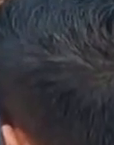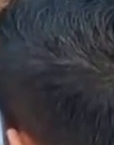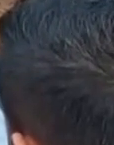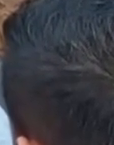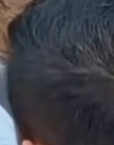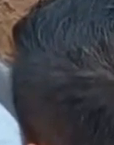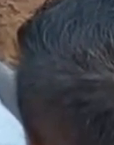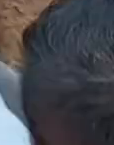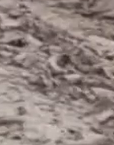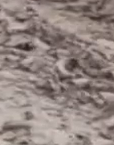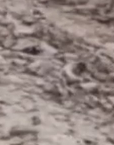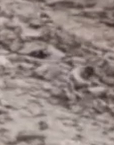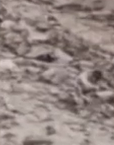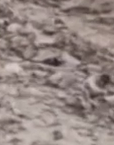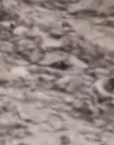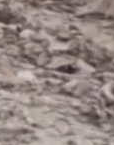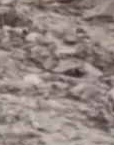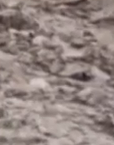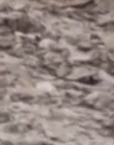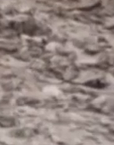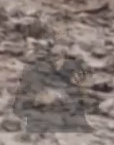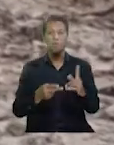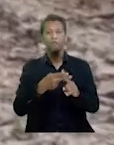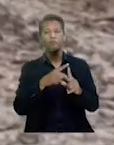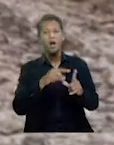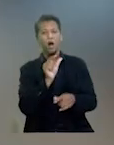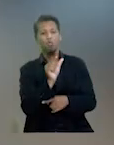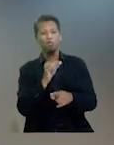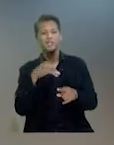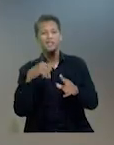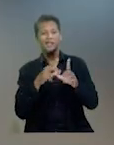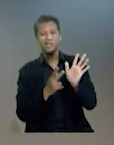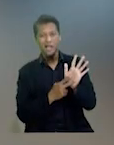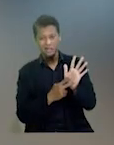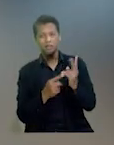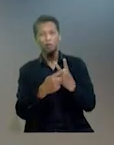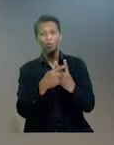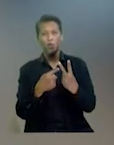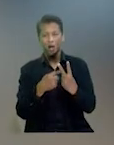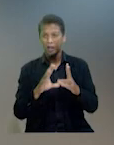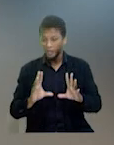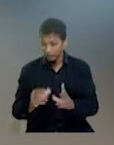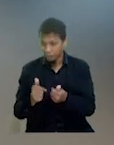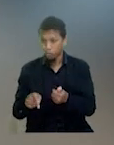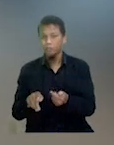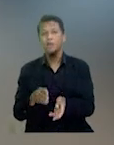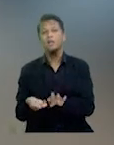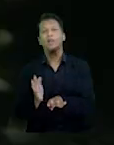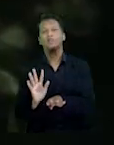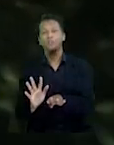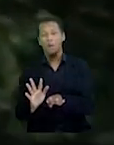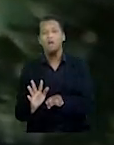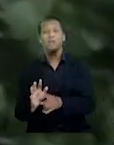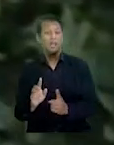tahun, ditemukan tewas sementara Fauzan 22 tahun, ditemukan selamat langsung dievakuasi ke RSUD Simpang Ampe Pasaman